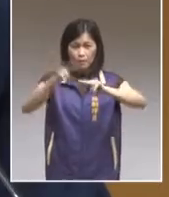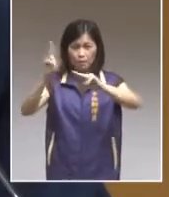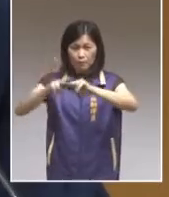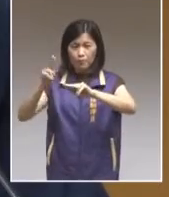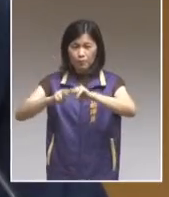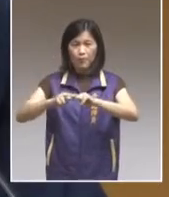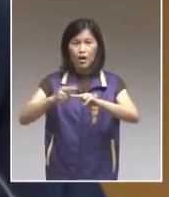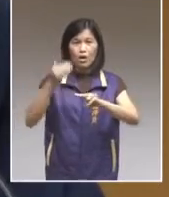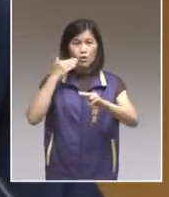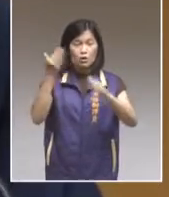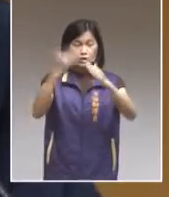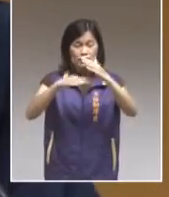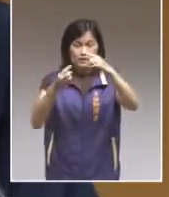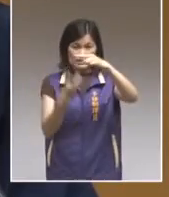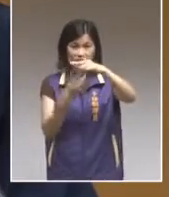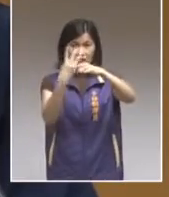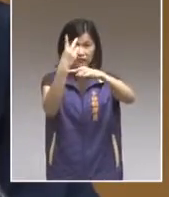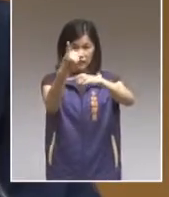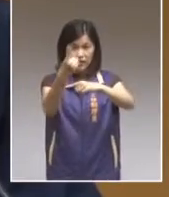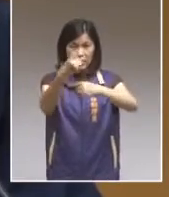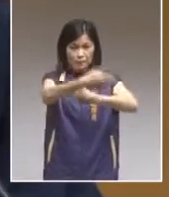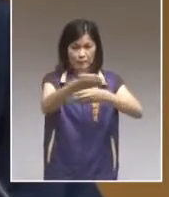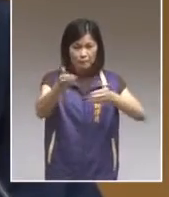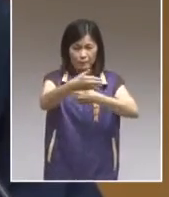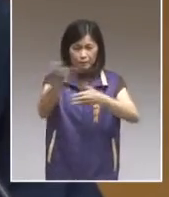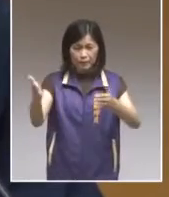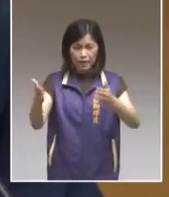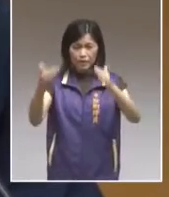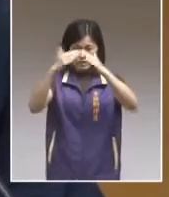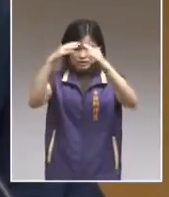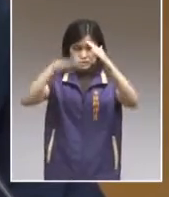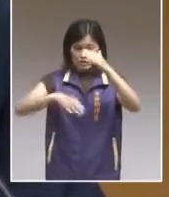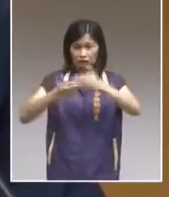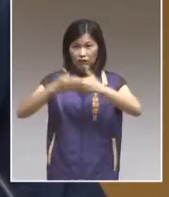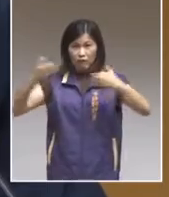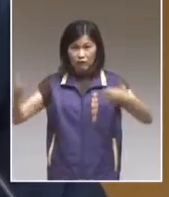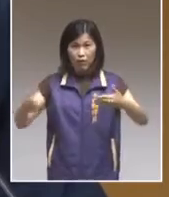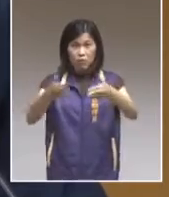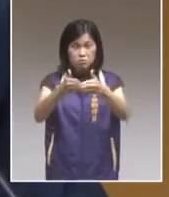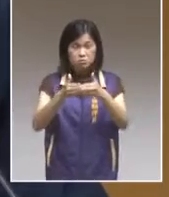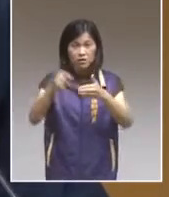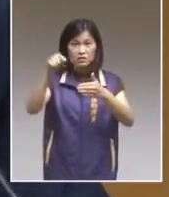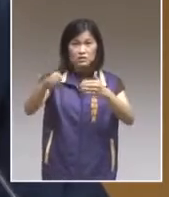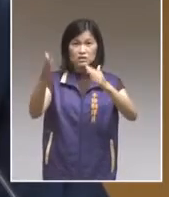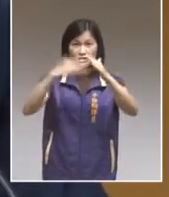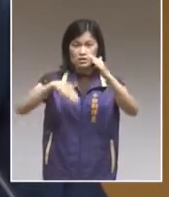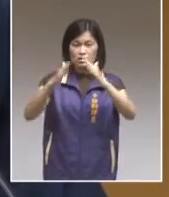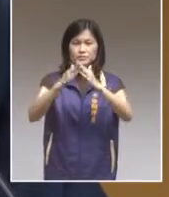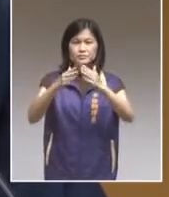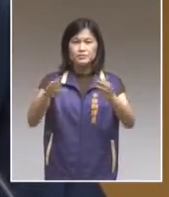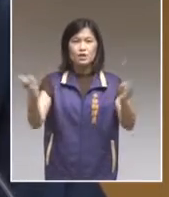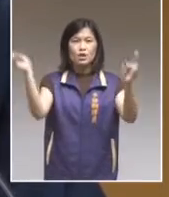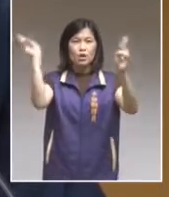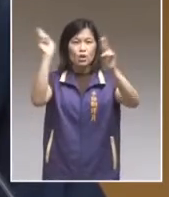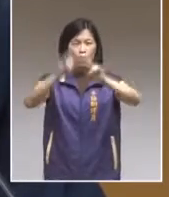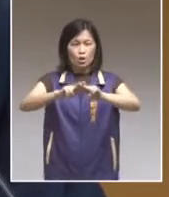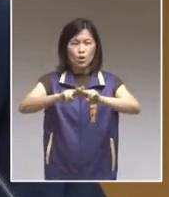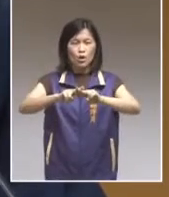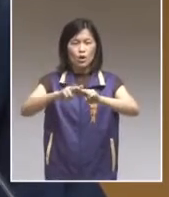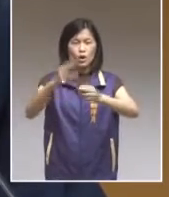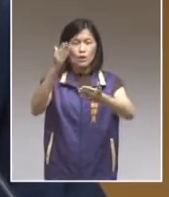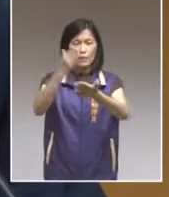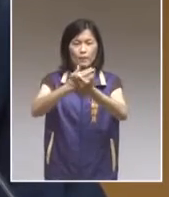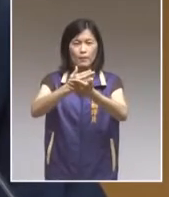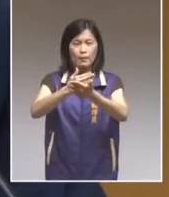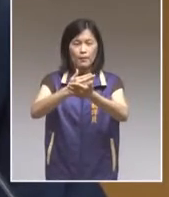果全校三分之一以上班级居隔，我们就这个学校就停止实体课程7天，所